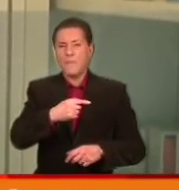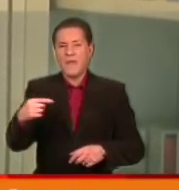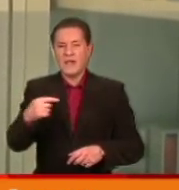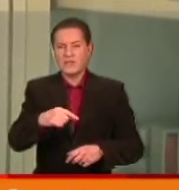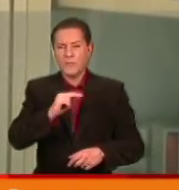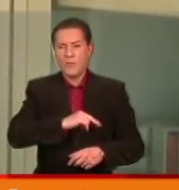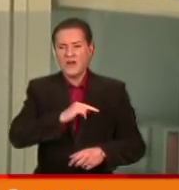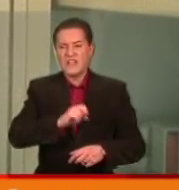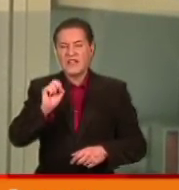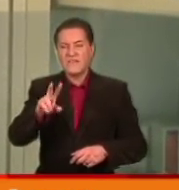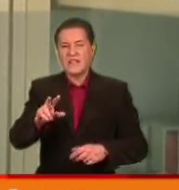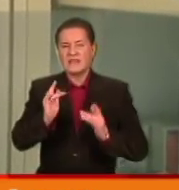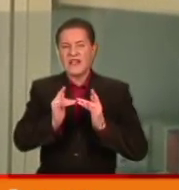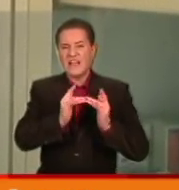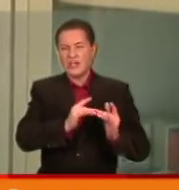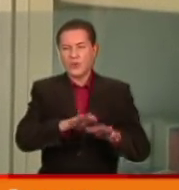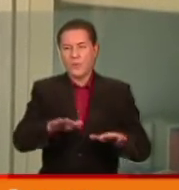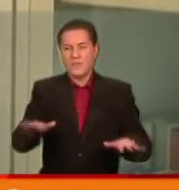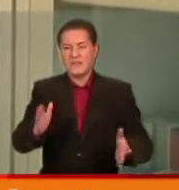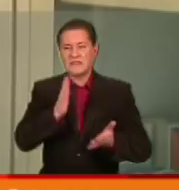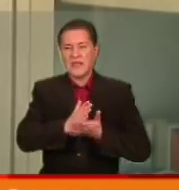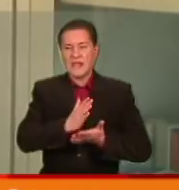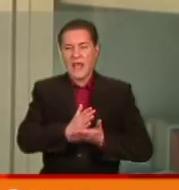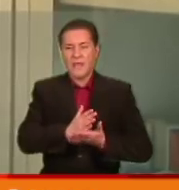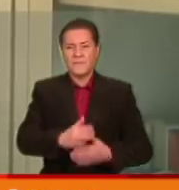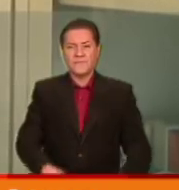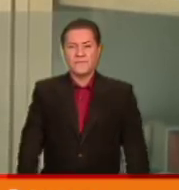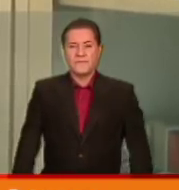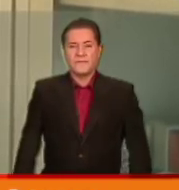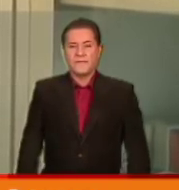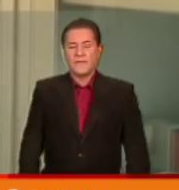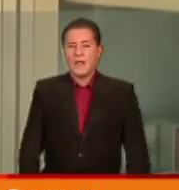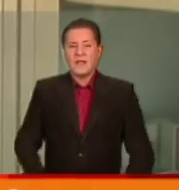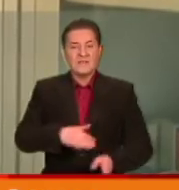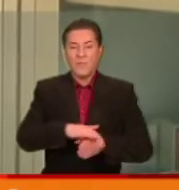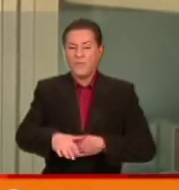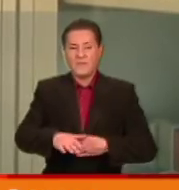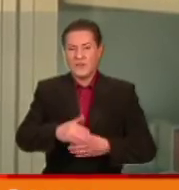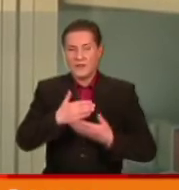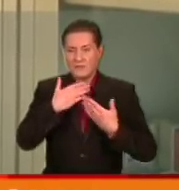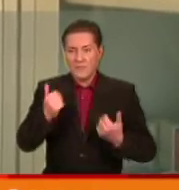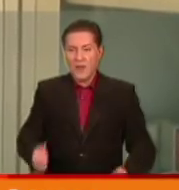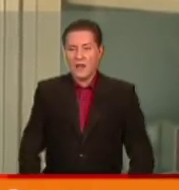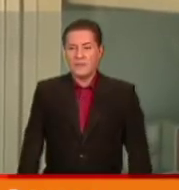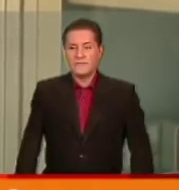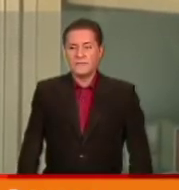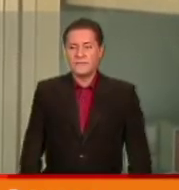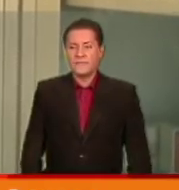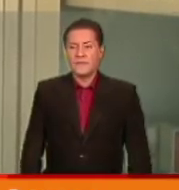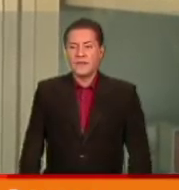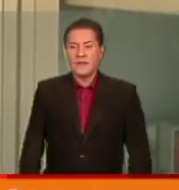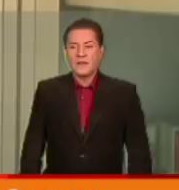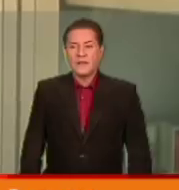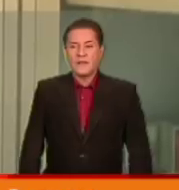тут 12 ліжкомість є. З них 10 було заповнених. Другий поверс, відколи, вже з